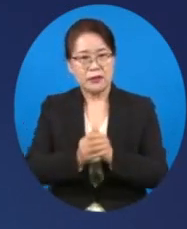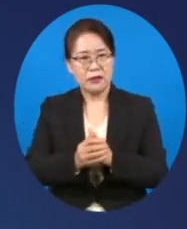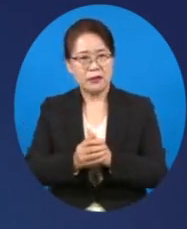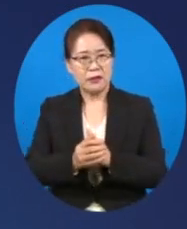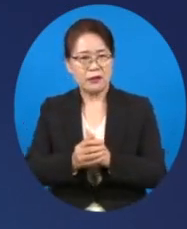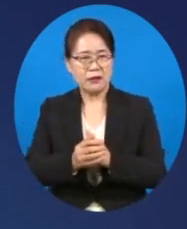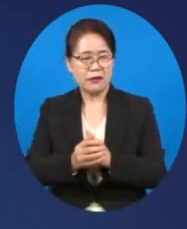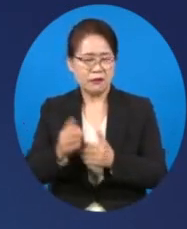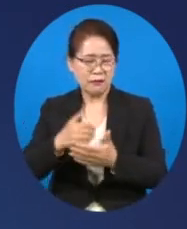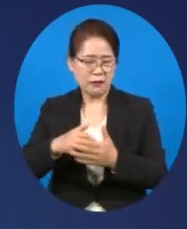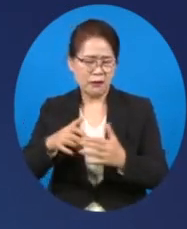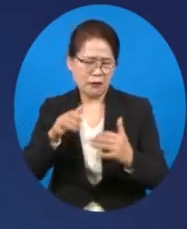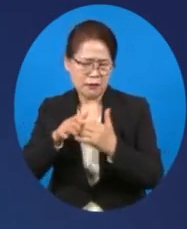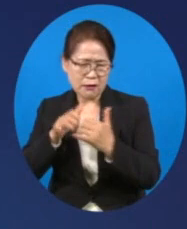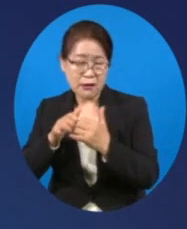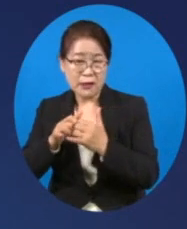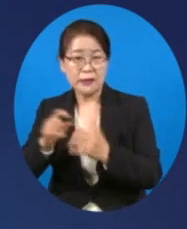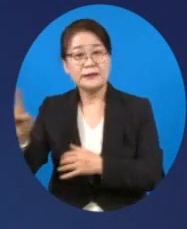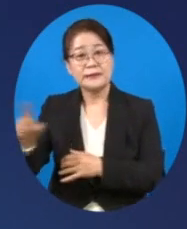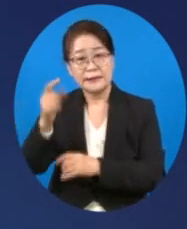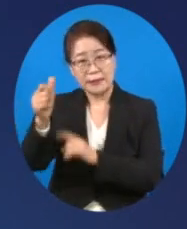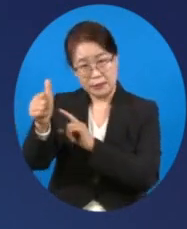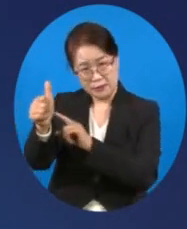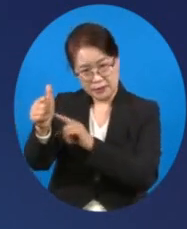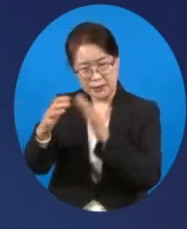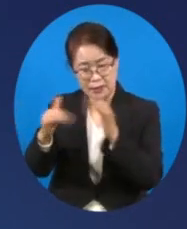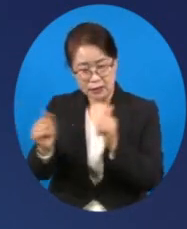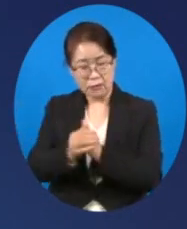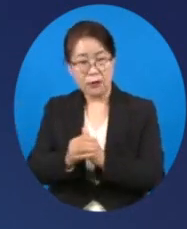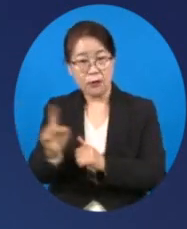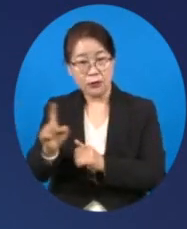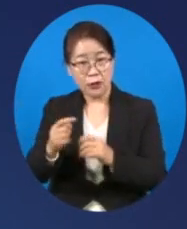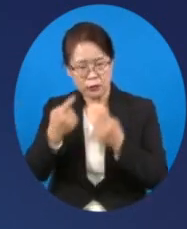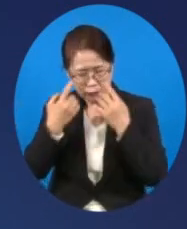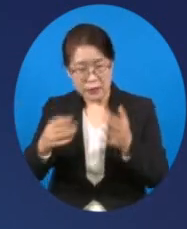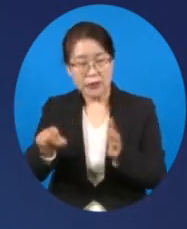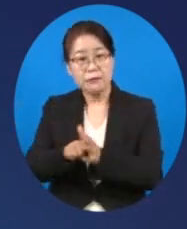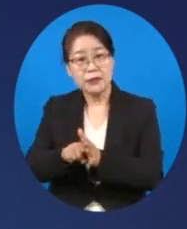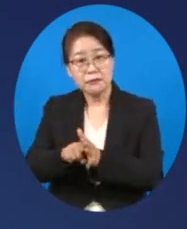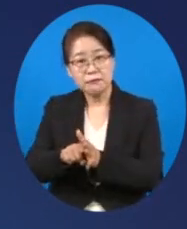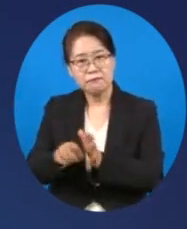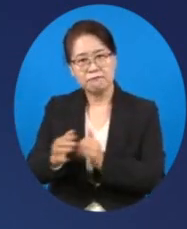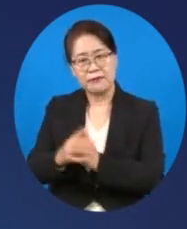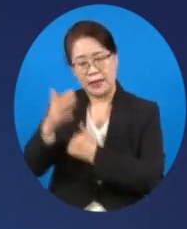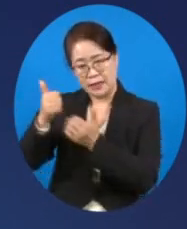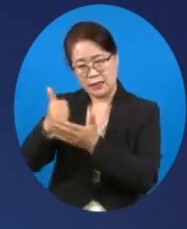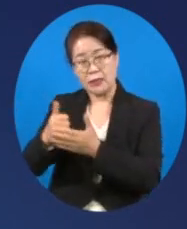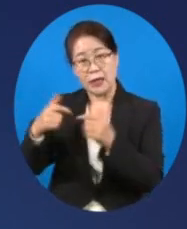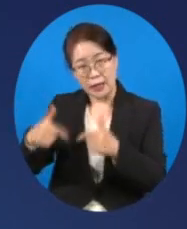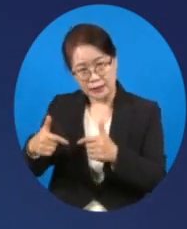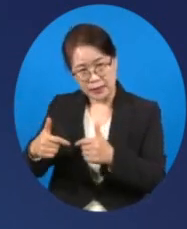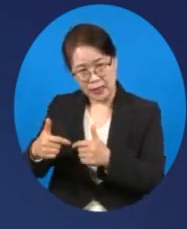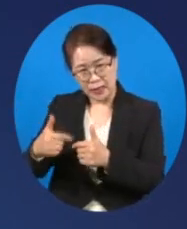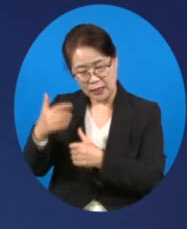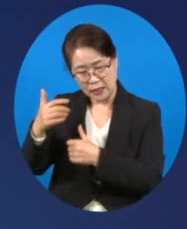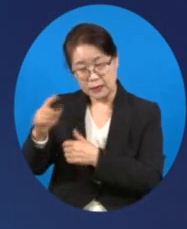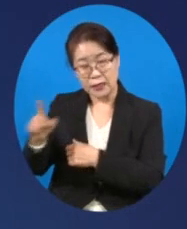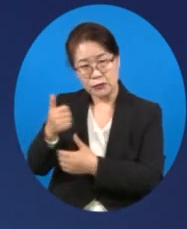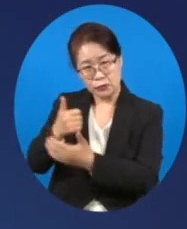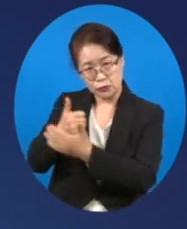전쟁을 치루었던 다윗에게는요 어떤 확신이 있었는가 하면은 하나님은 언제나 내